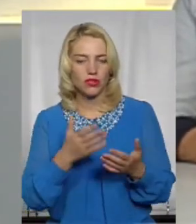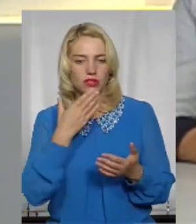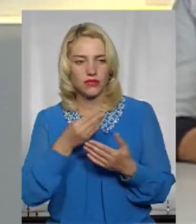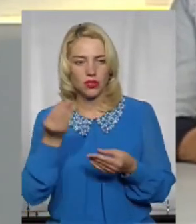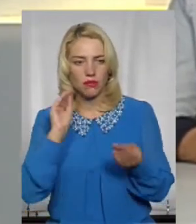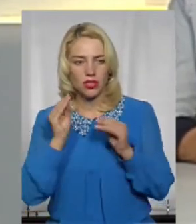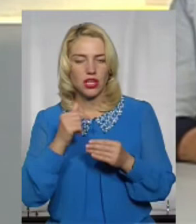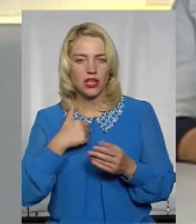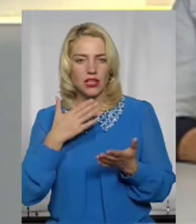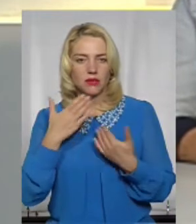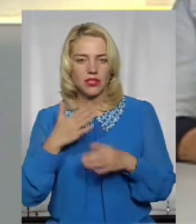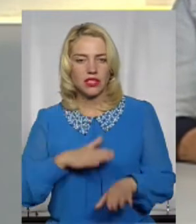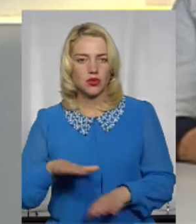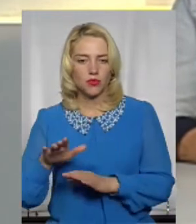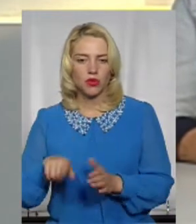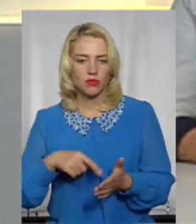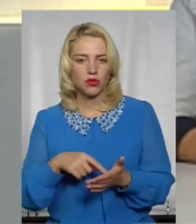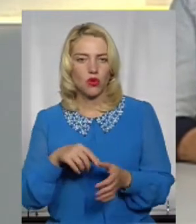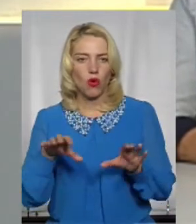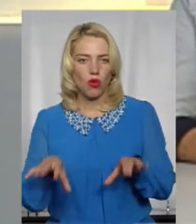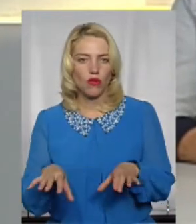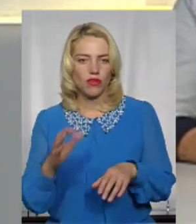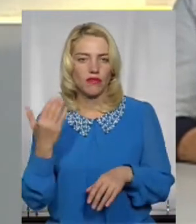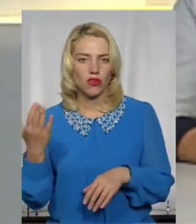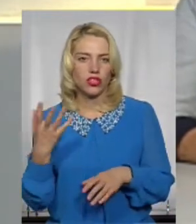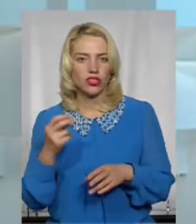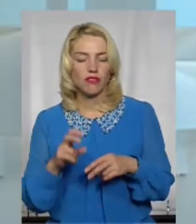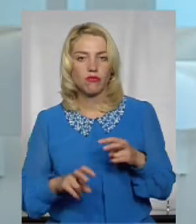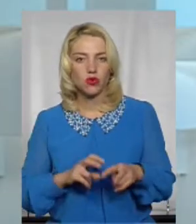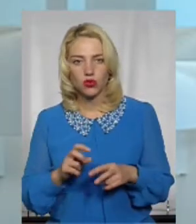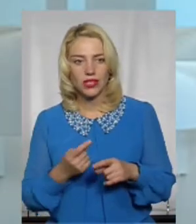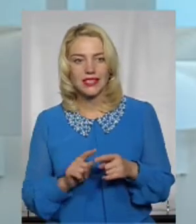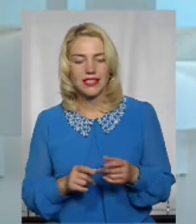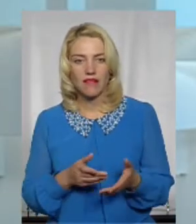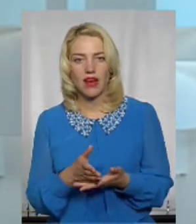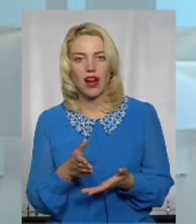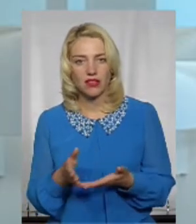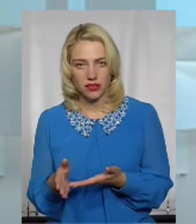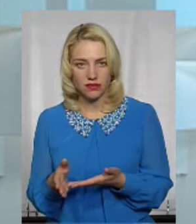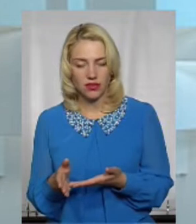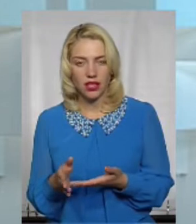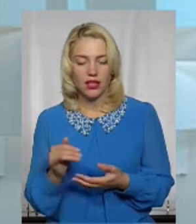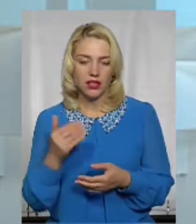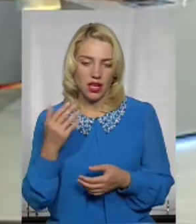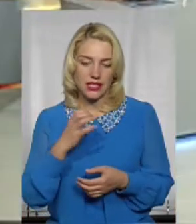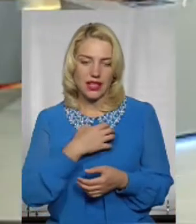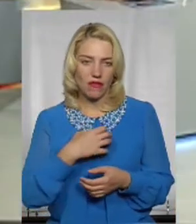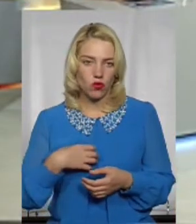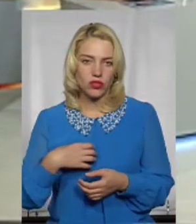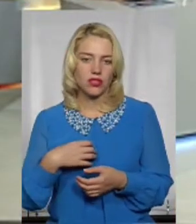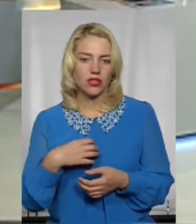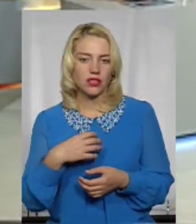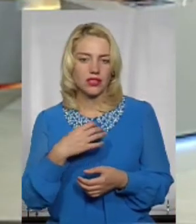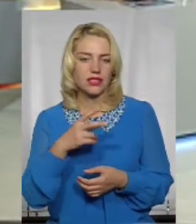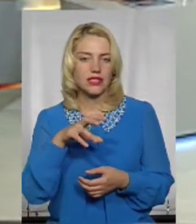Я спілкувалася з заступником міського голови, вони ще в пошуках оцих варіантів. Славутський міський голова,